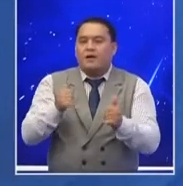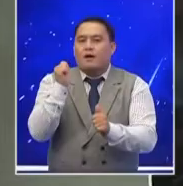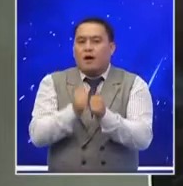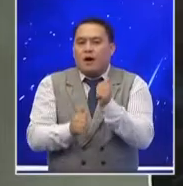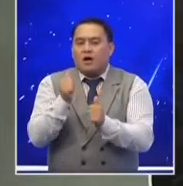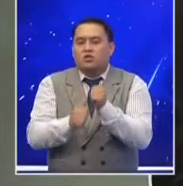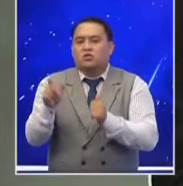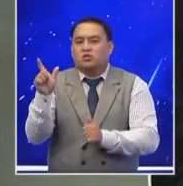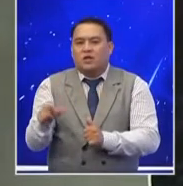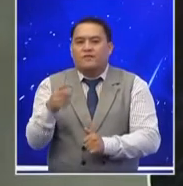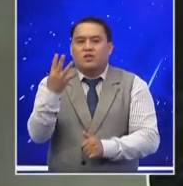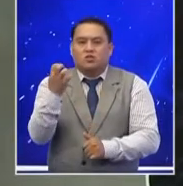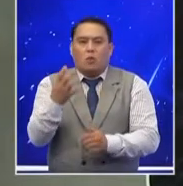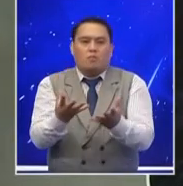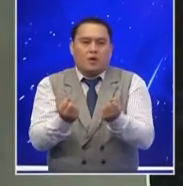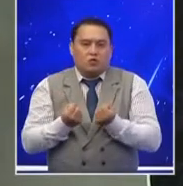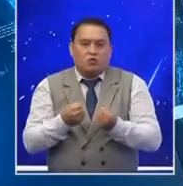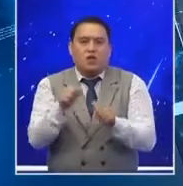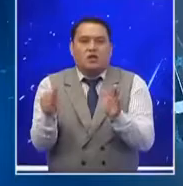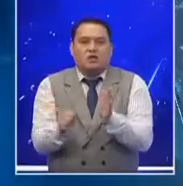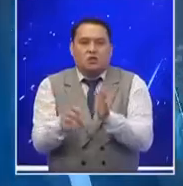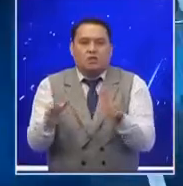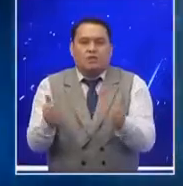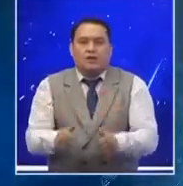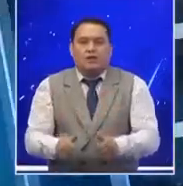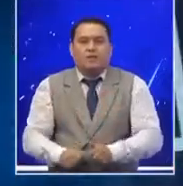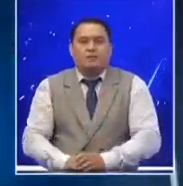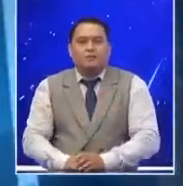свыше 400 можно получить в электронном формате.